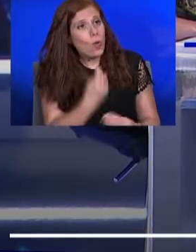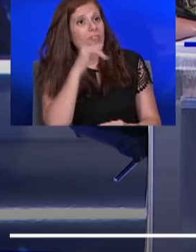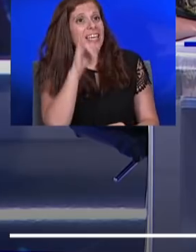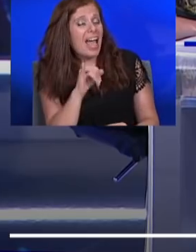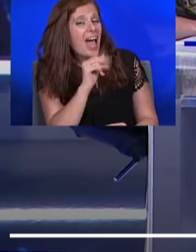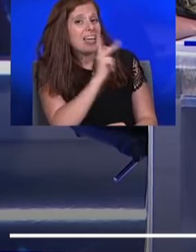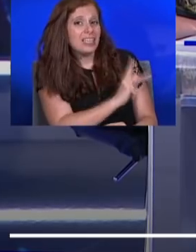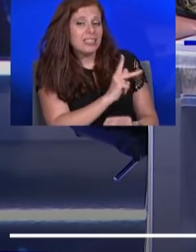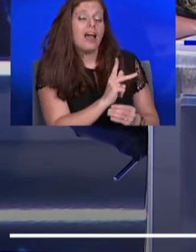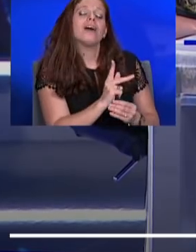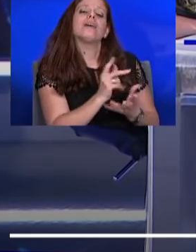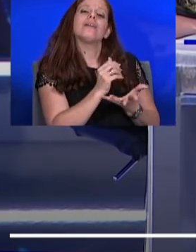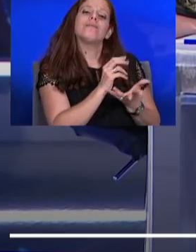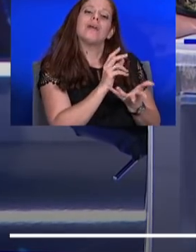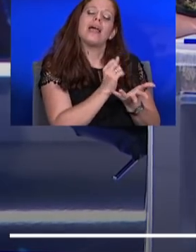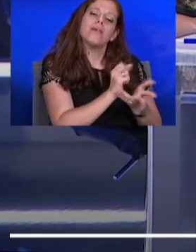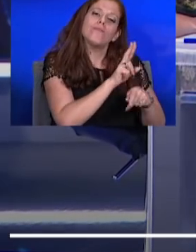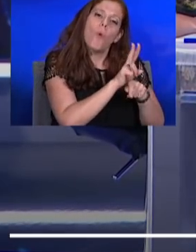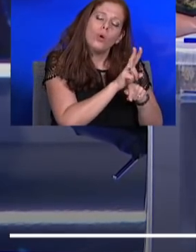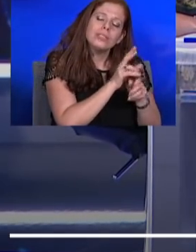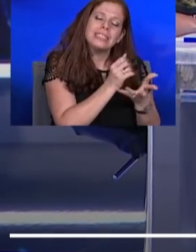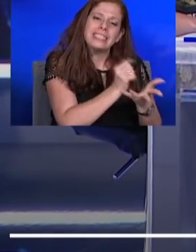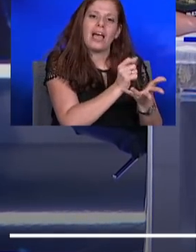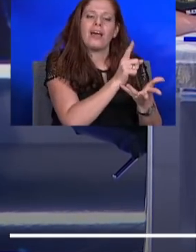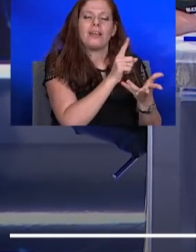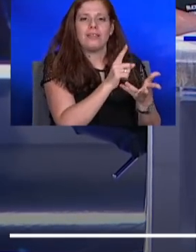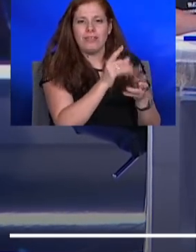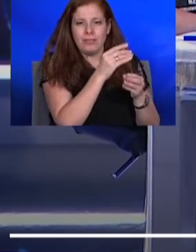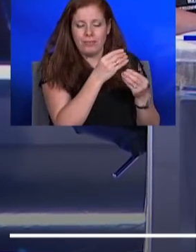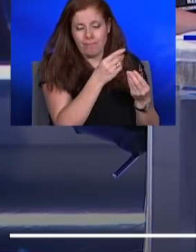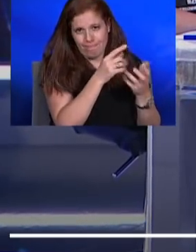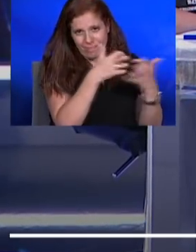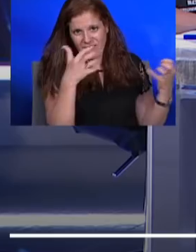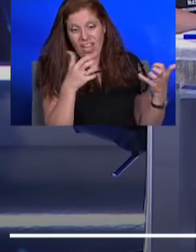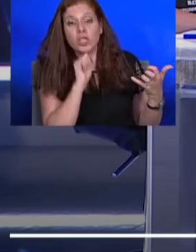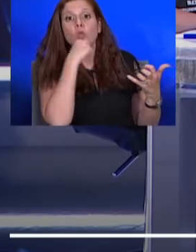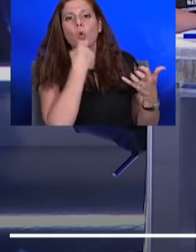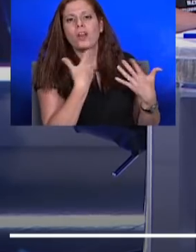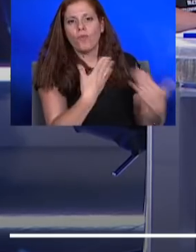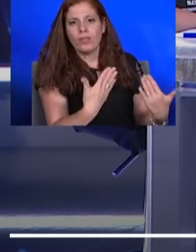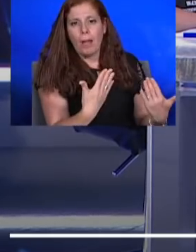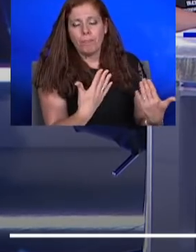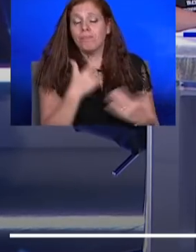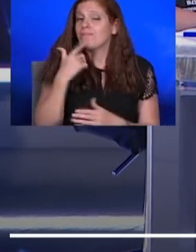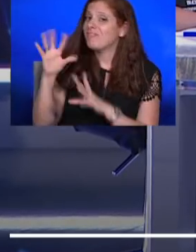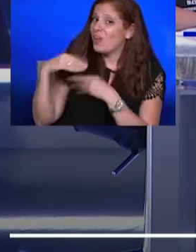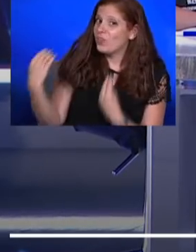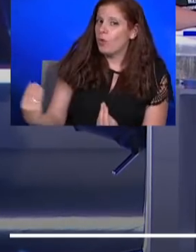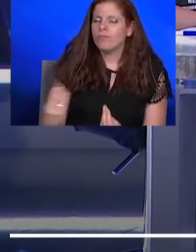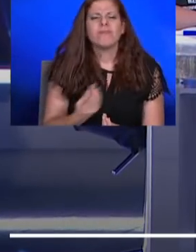אופנה. לילה טוב. מה יש שם בציצים שמושך את כל